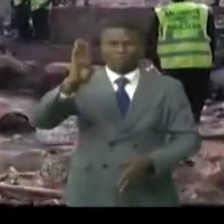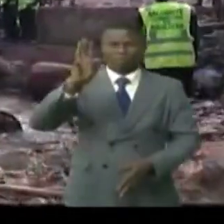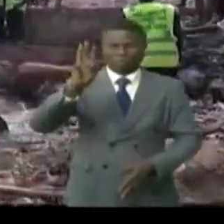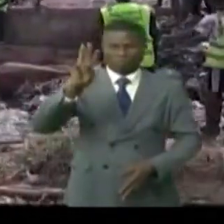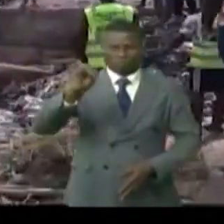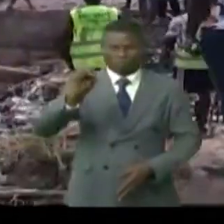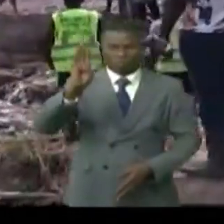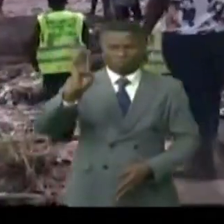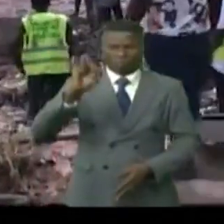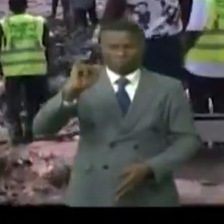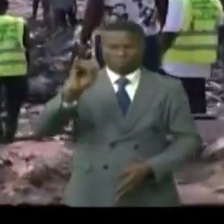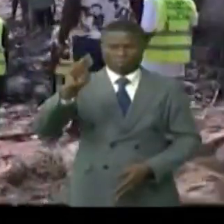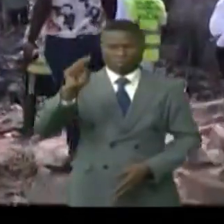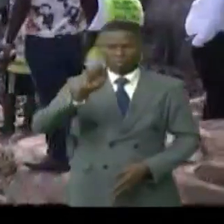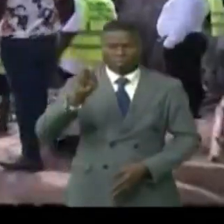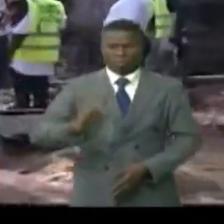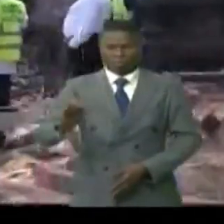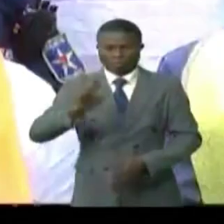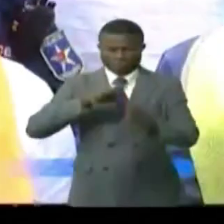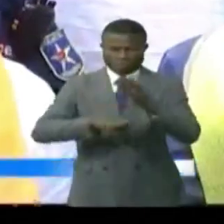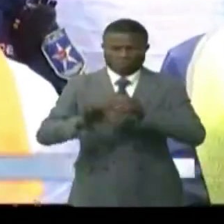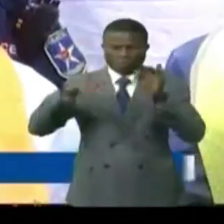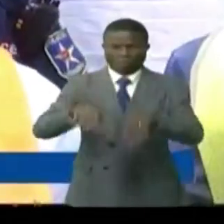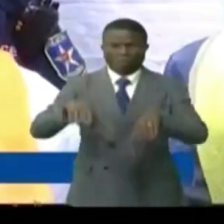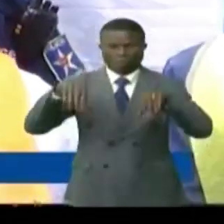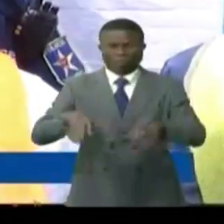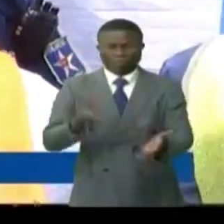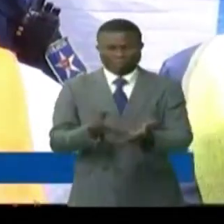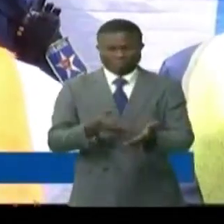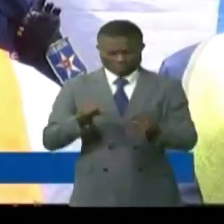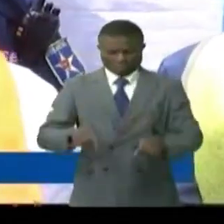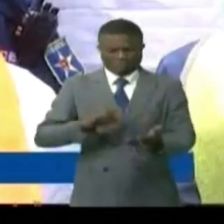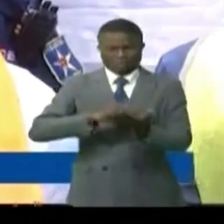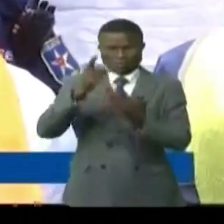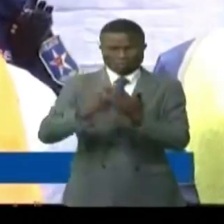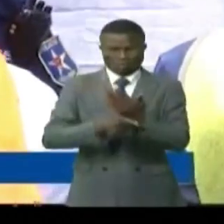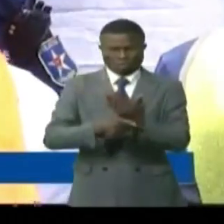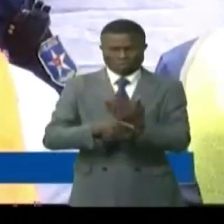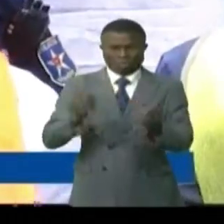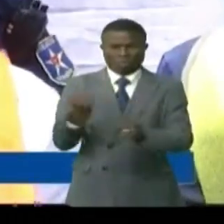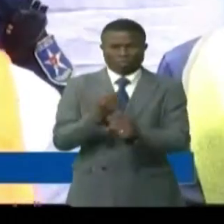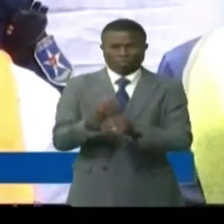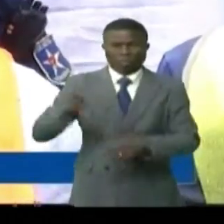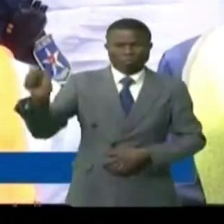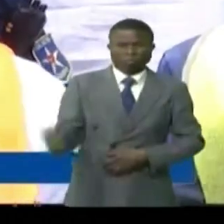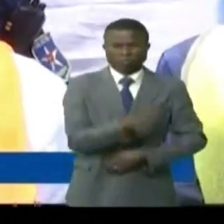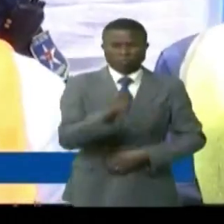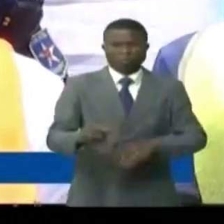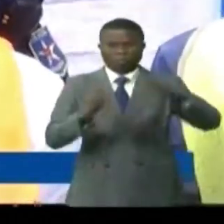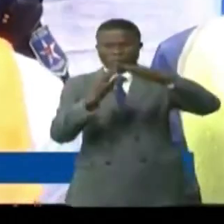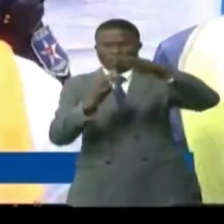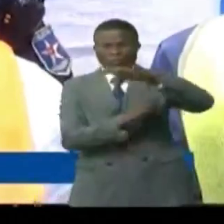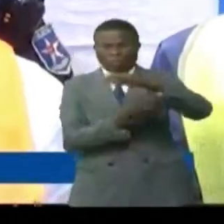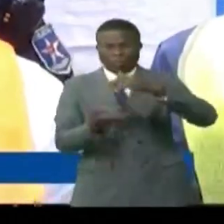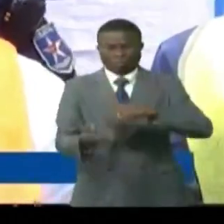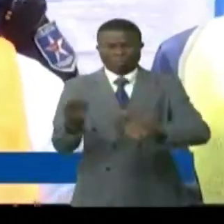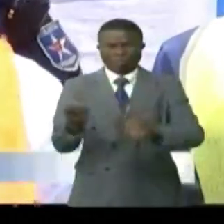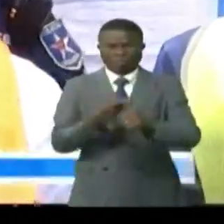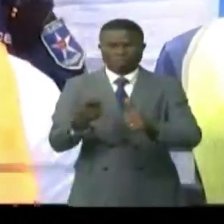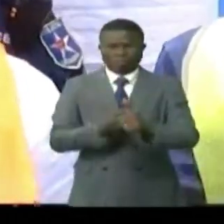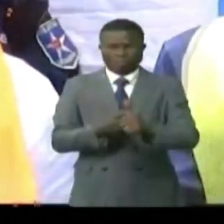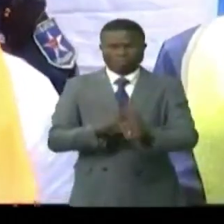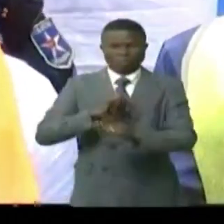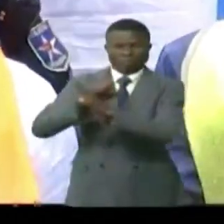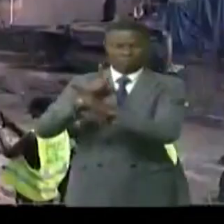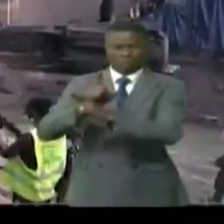se jette sur le majestueux fleuve Congo. Aujourd'hui, nous avons programmé un méga salon dans ce pont ici. Question d'abord de